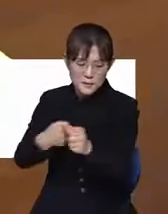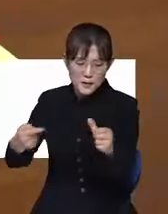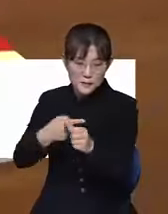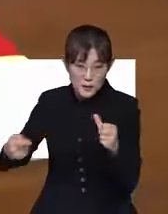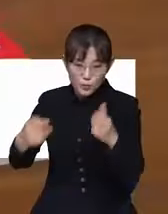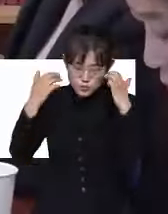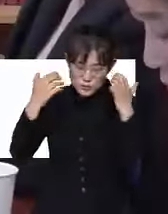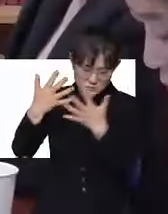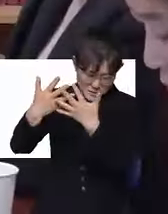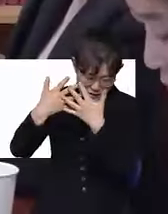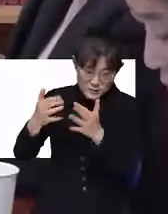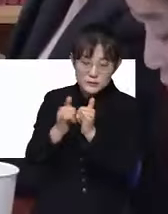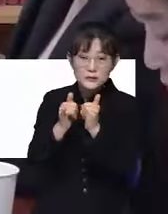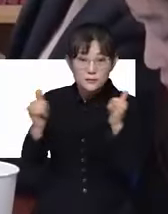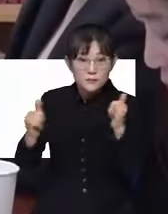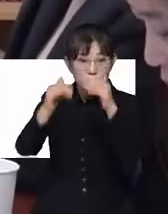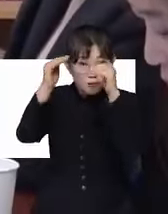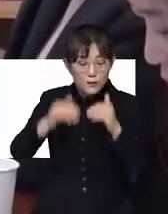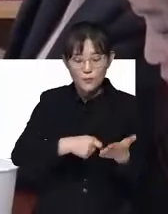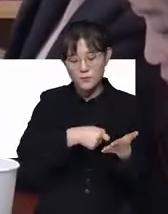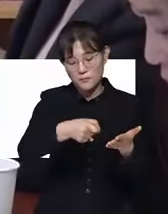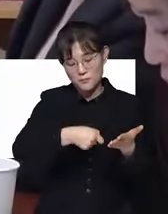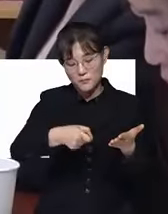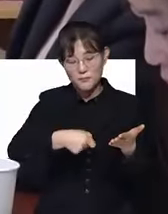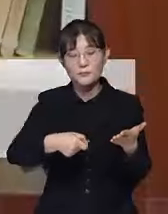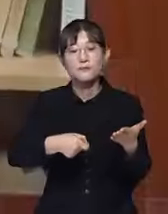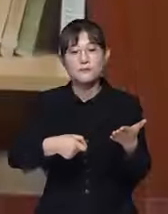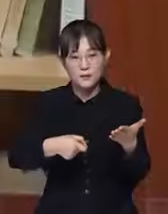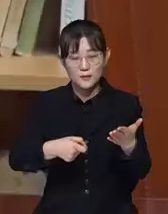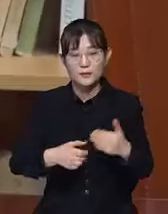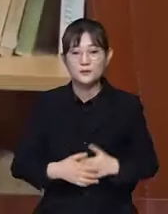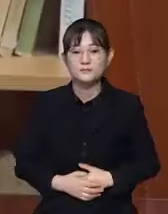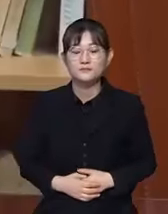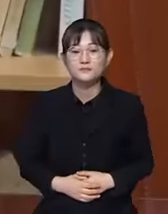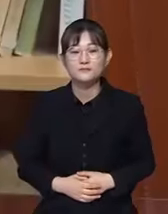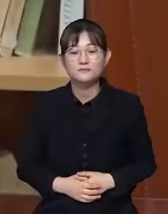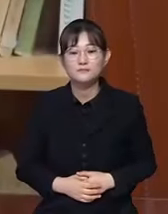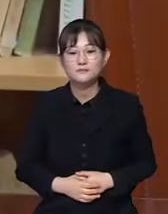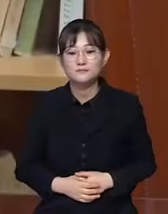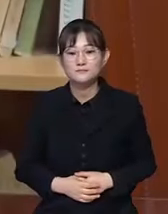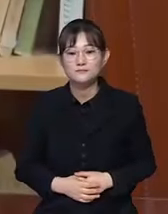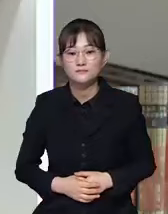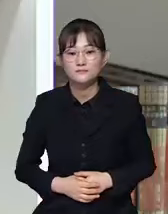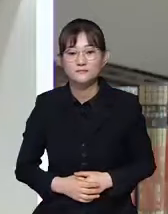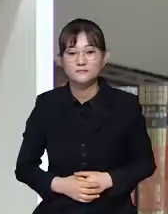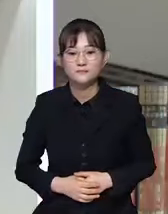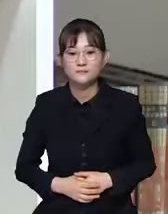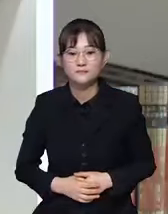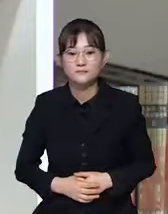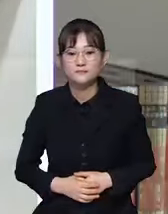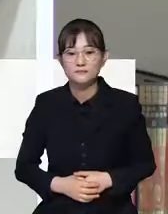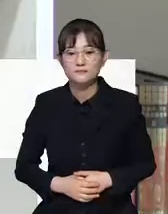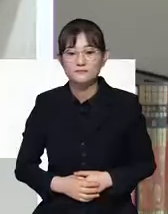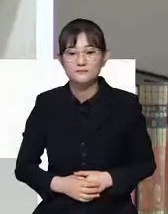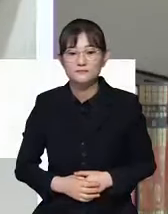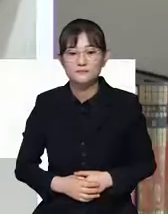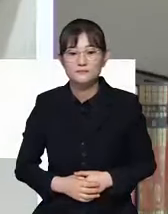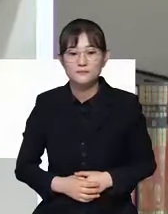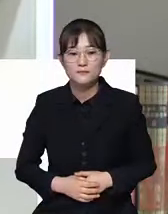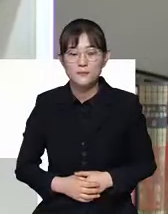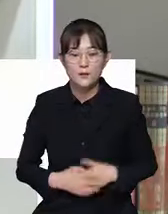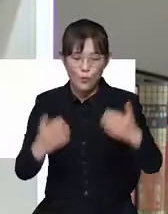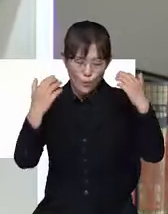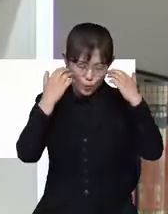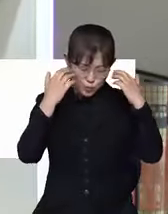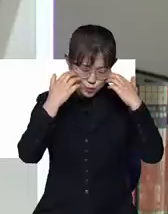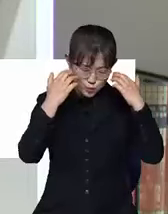살아가는 인물들의 모습을 주인공의 시선으로 이야기했습니다 고통을